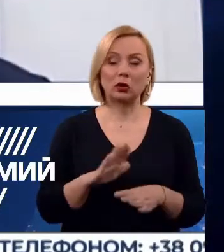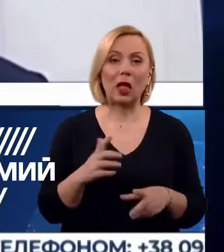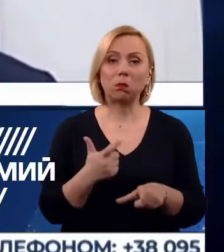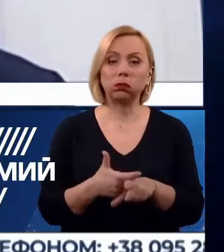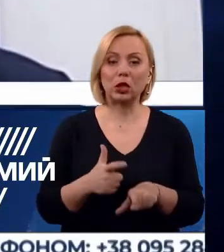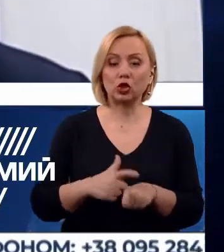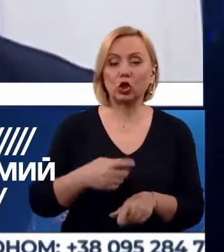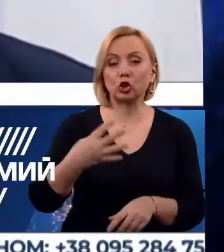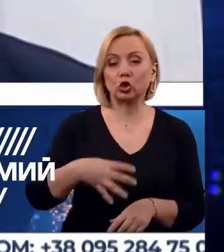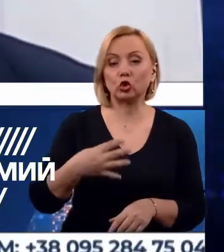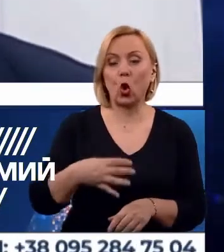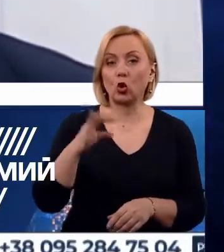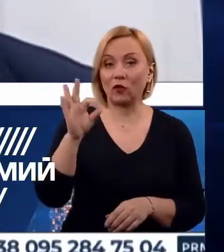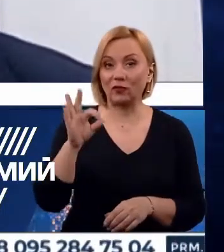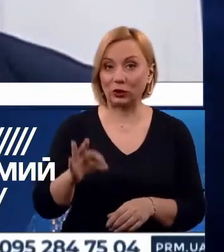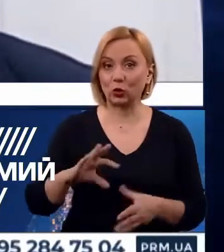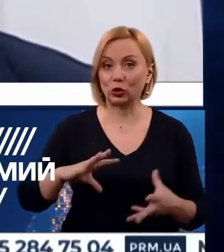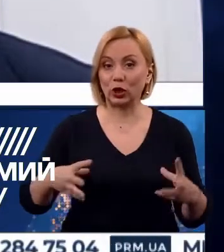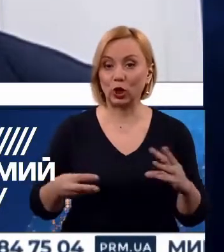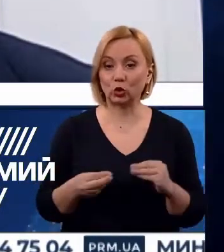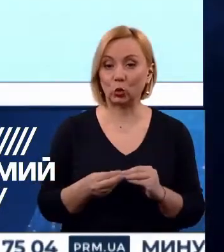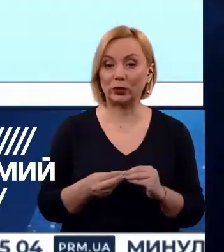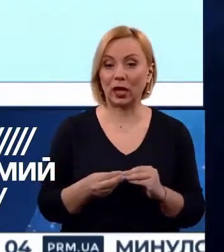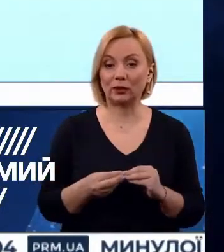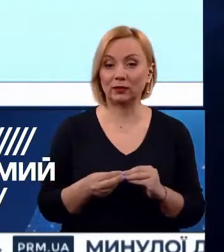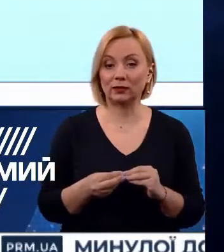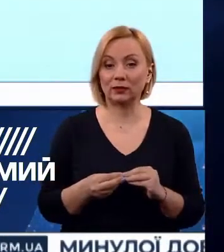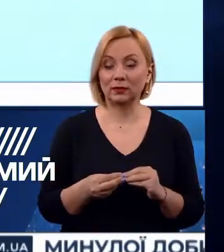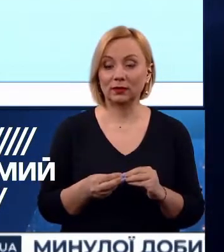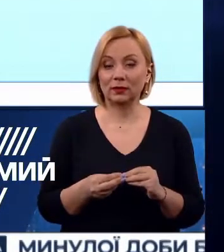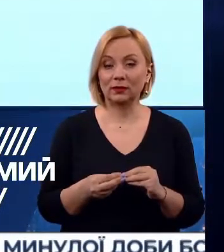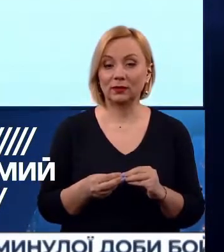40% результатів.